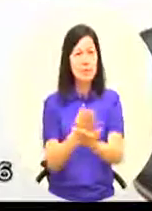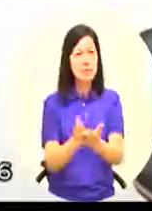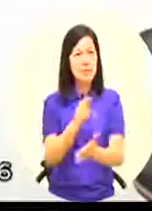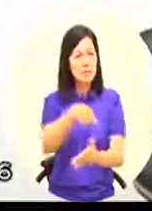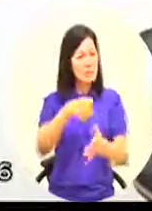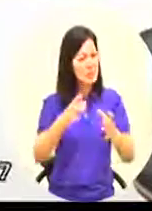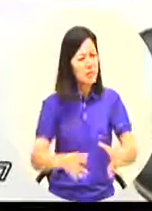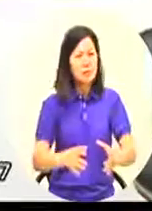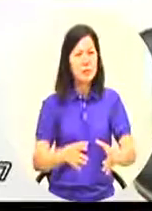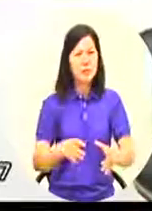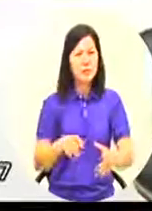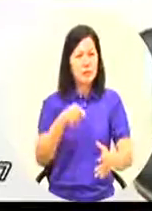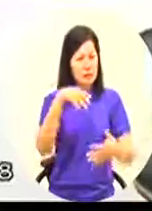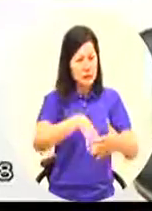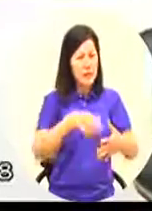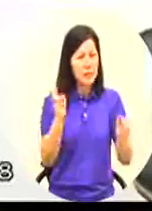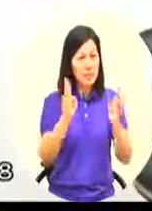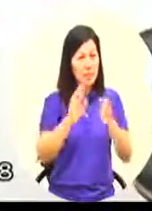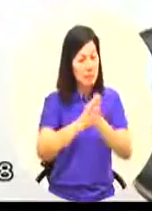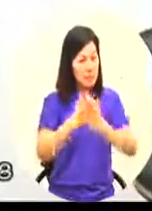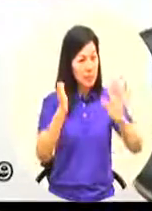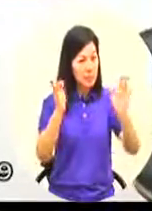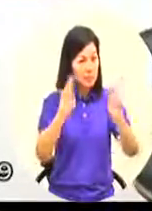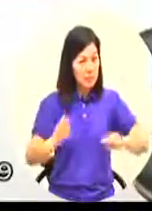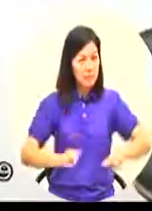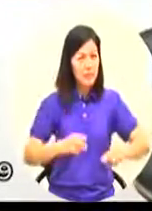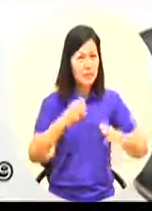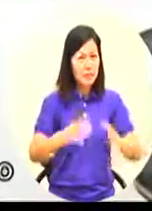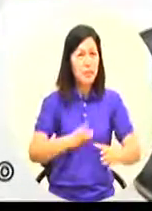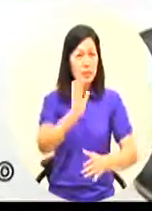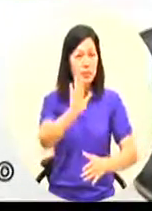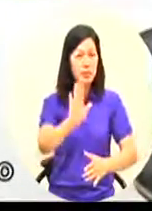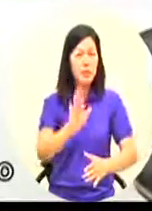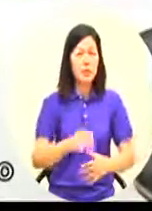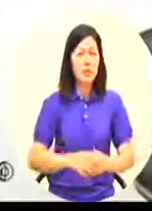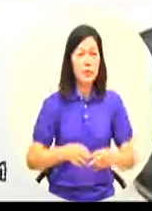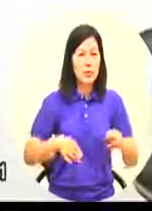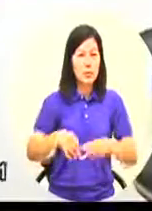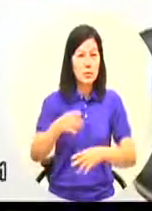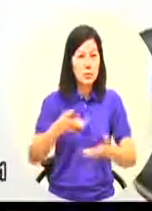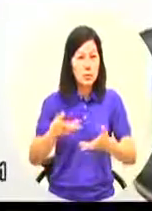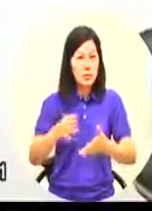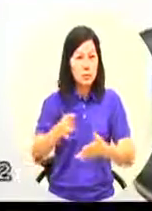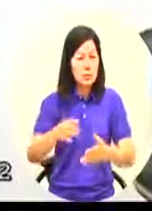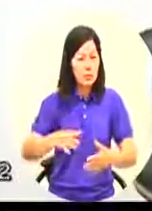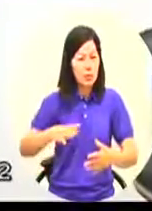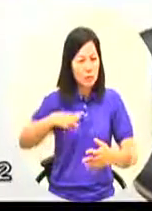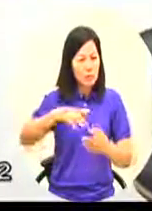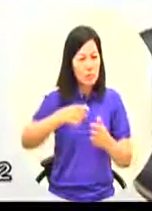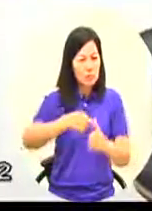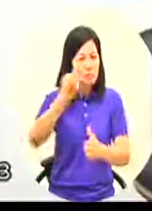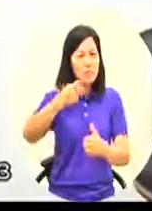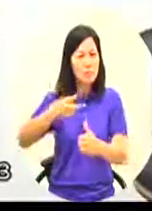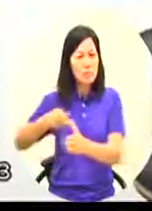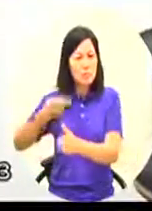施，里面是有变电设备，这在嫌恶设施的排名往往不是第一名就是第二名。